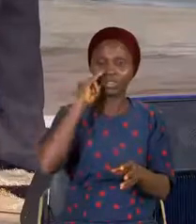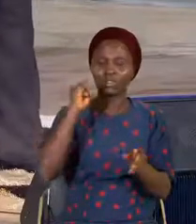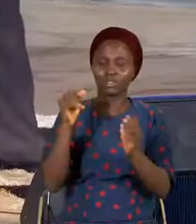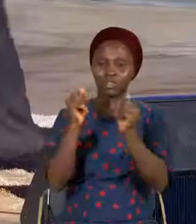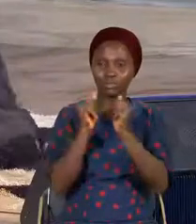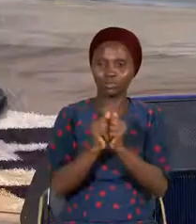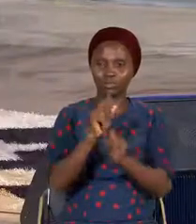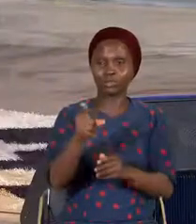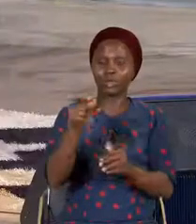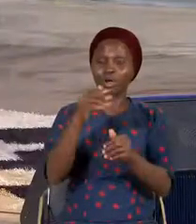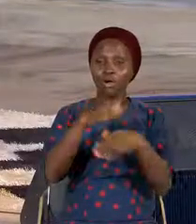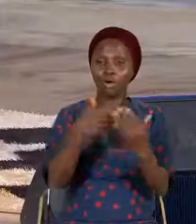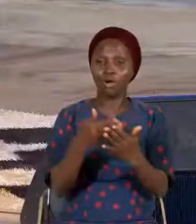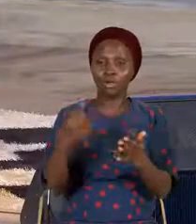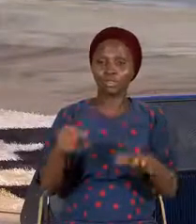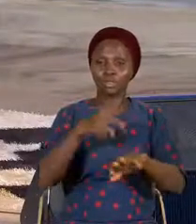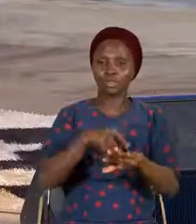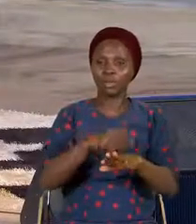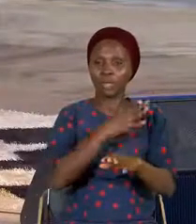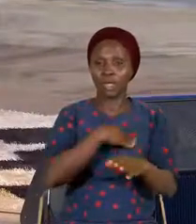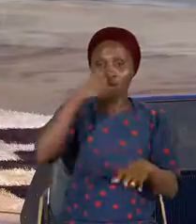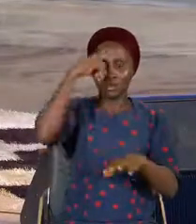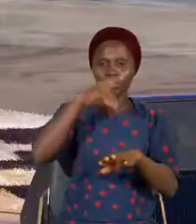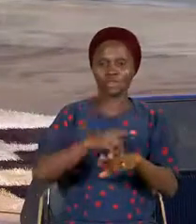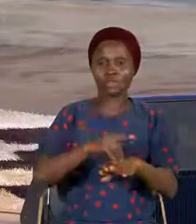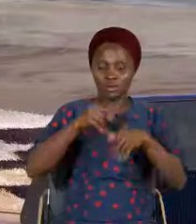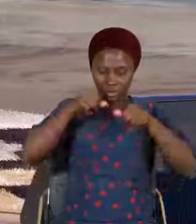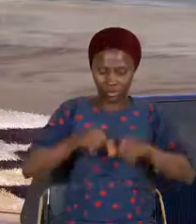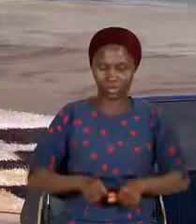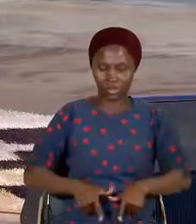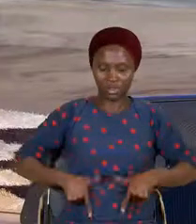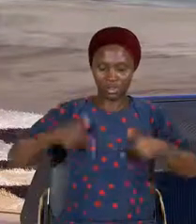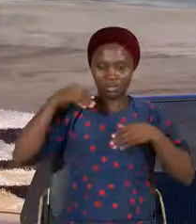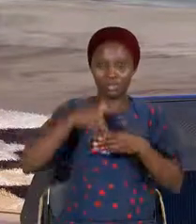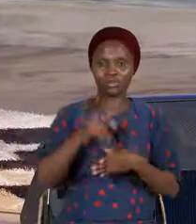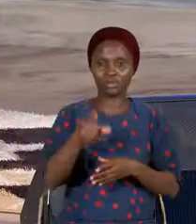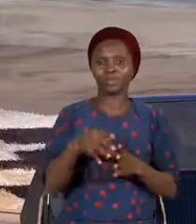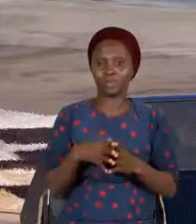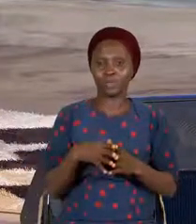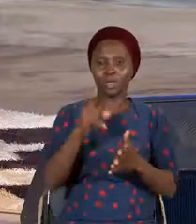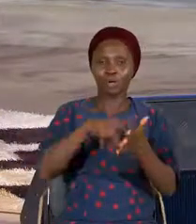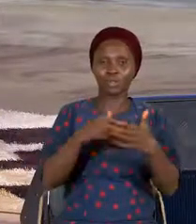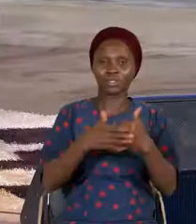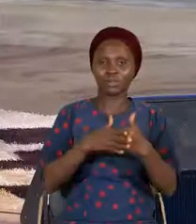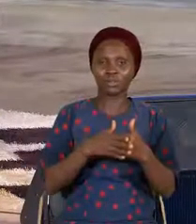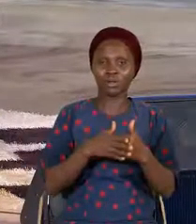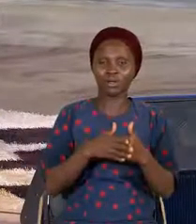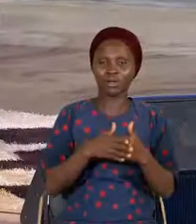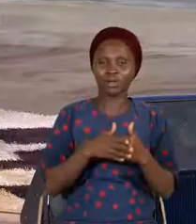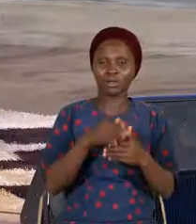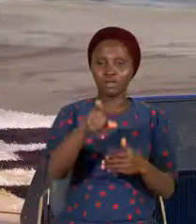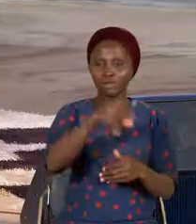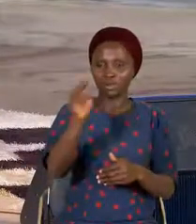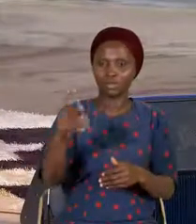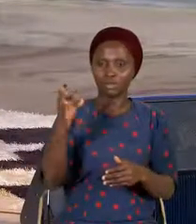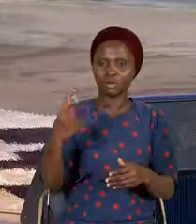est avec vous tout le temps, la sagesse réside en lui. Tout ce dont vous avez besoin de